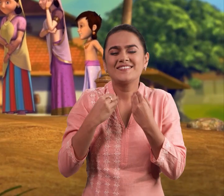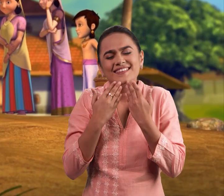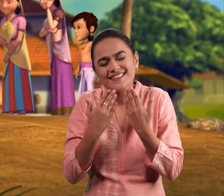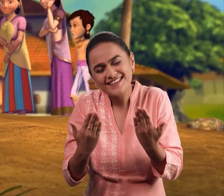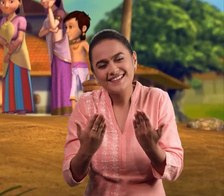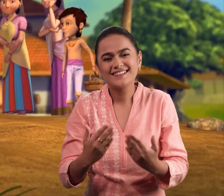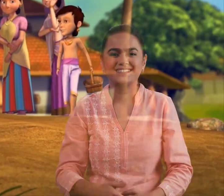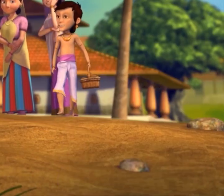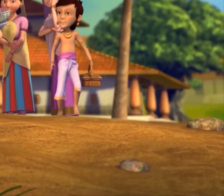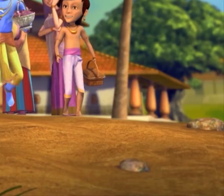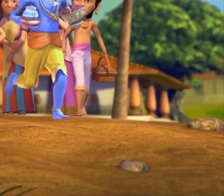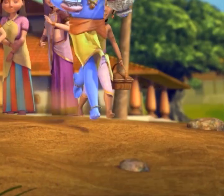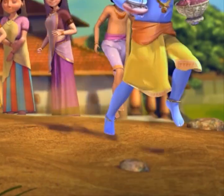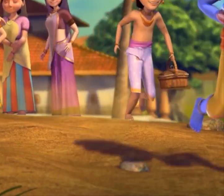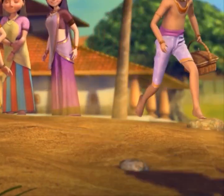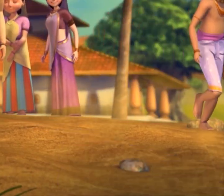लिए धन्यवाद।